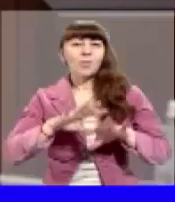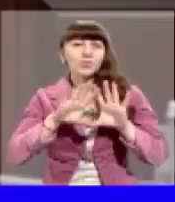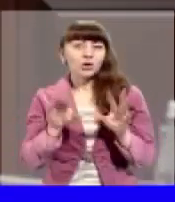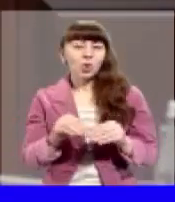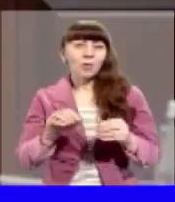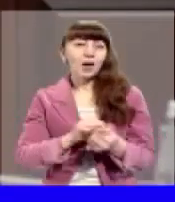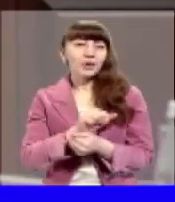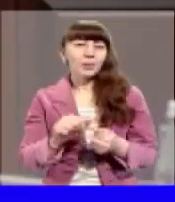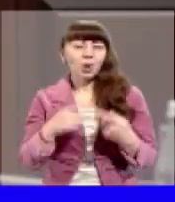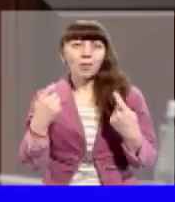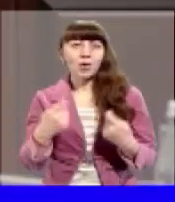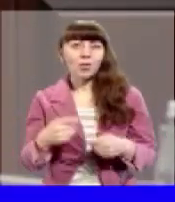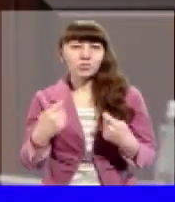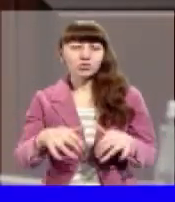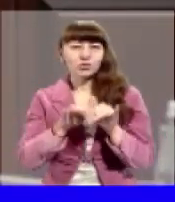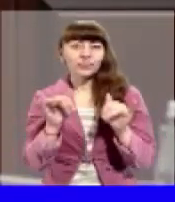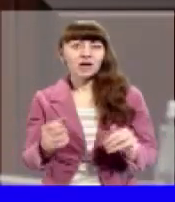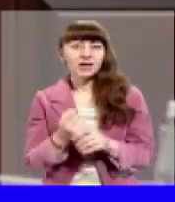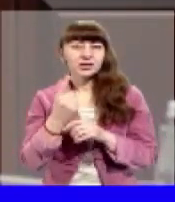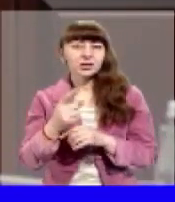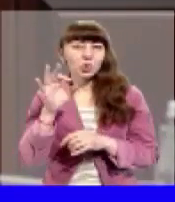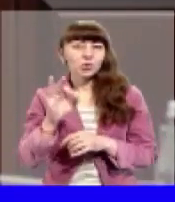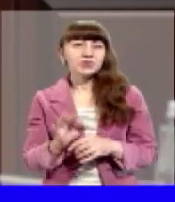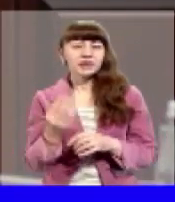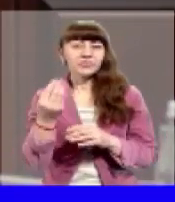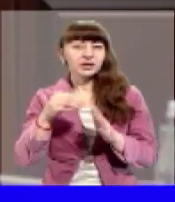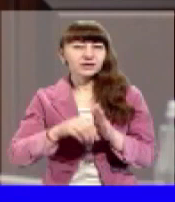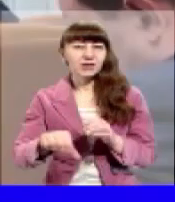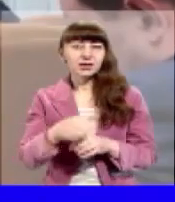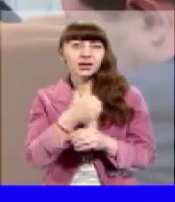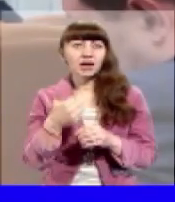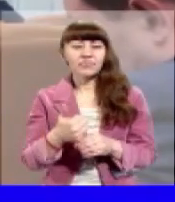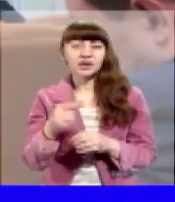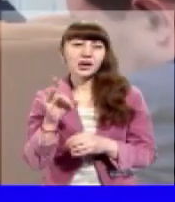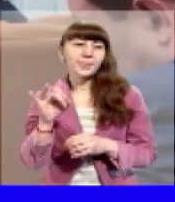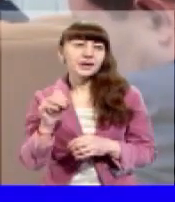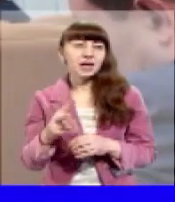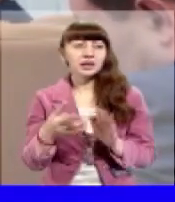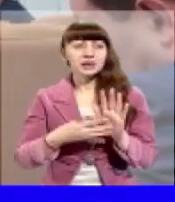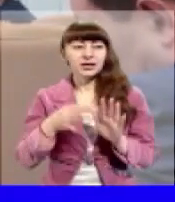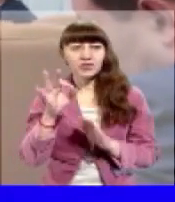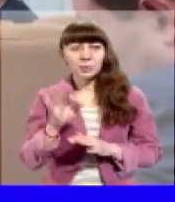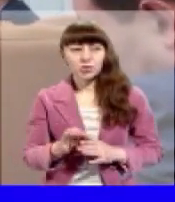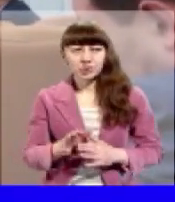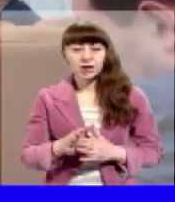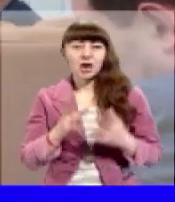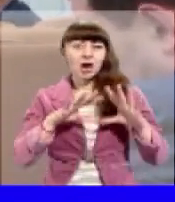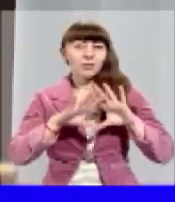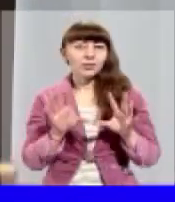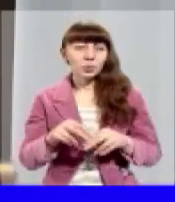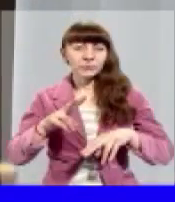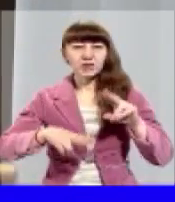көлемі 11,1, негізгі капиталға құйылған инвестиция 9, ал құрылыс жұмыстарының көлемі 23,2%-ке